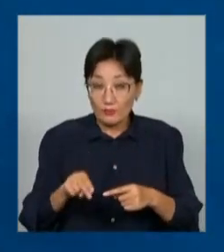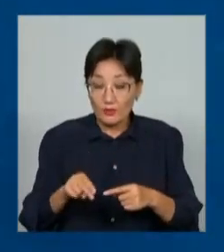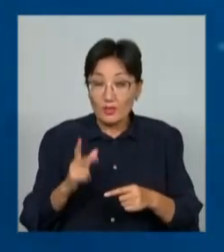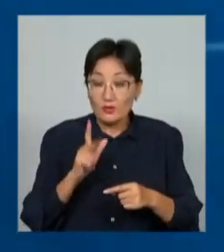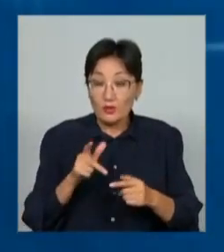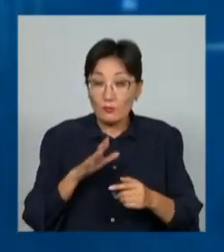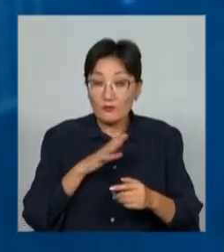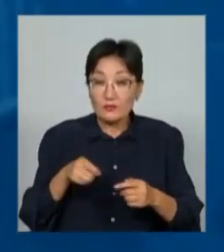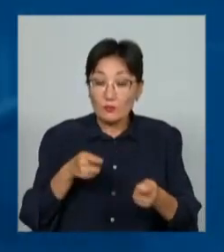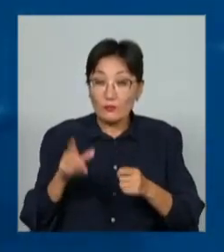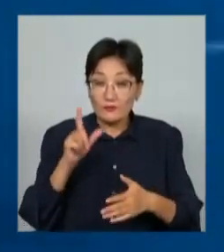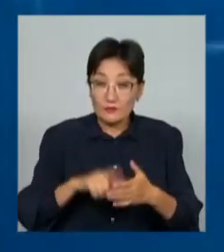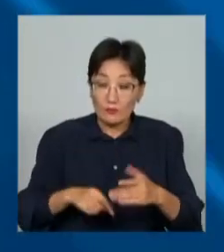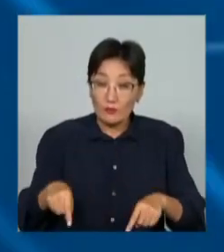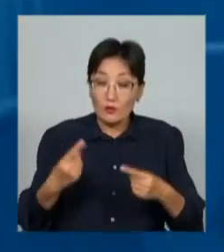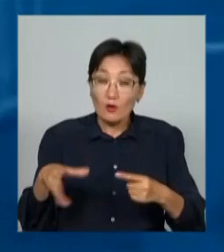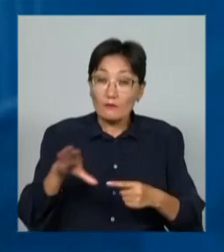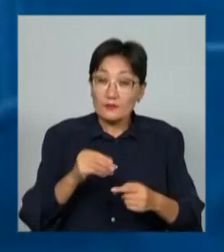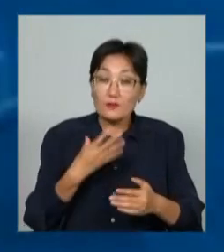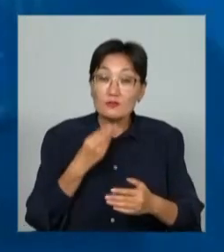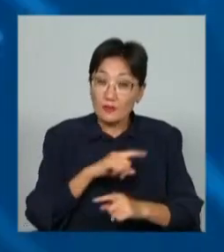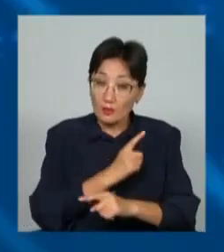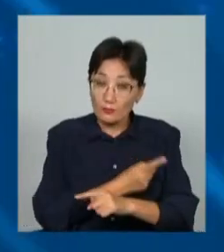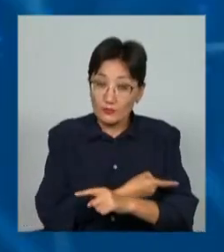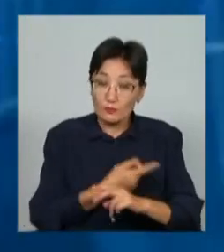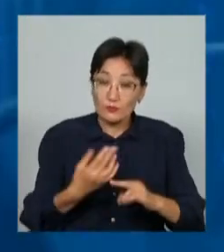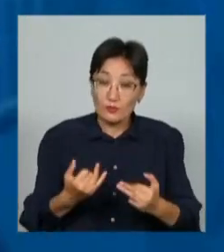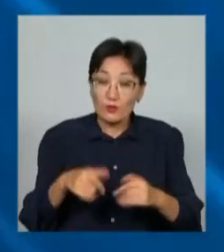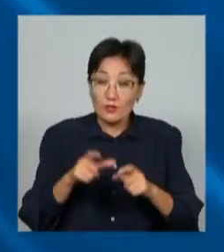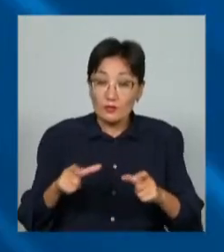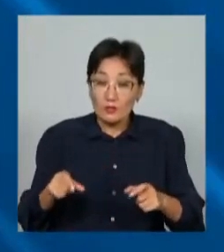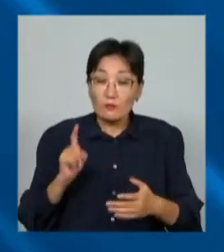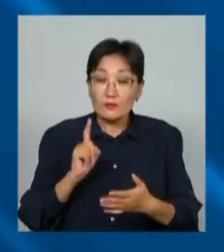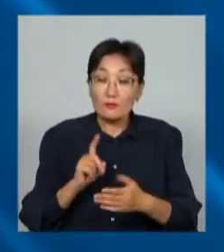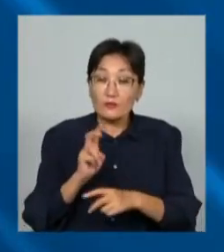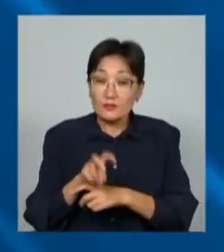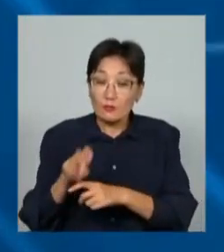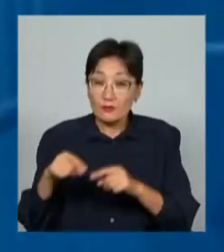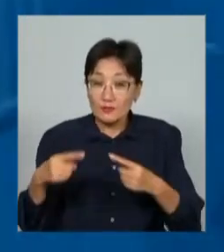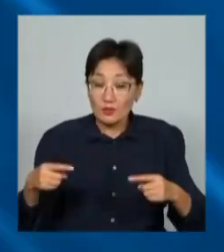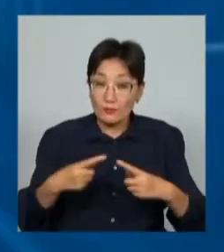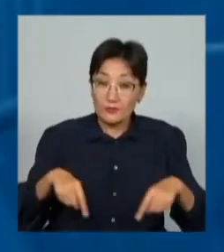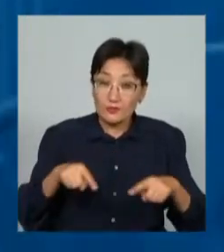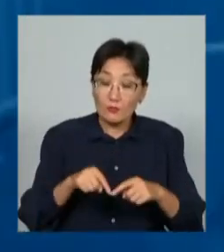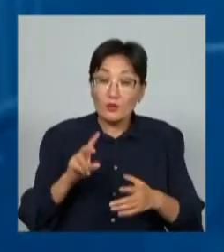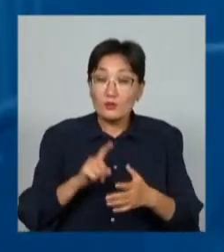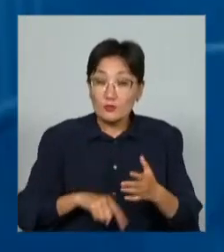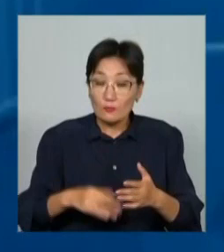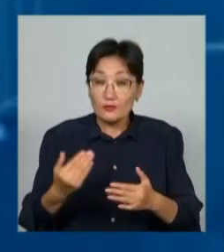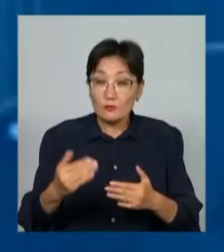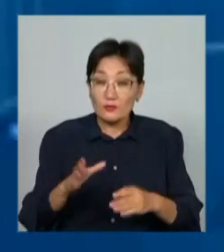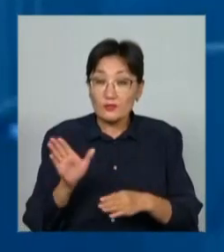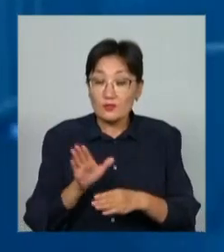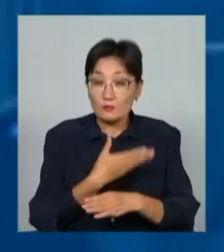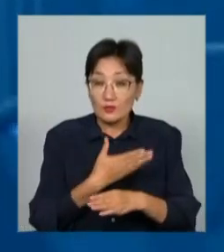3 года назад власти уверяли, что восстановят все своими силами. И теперь людей оббивают пороги различных инстанций в надежде, что с них